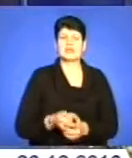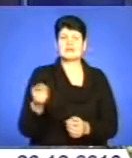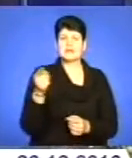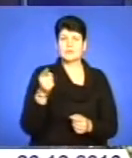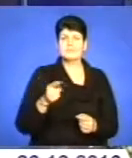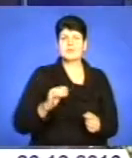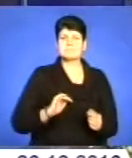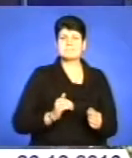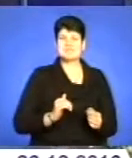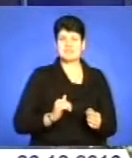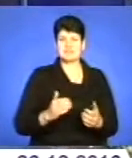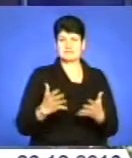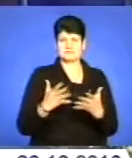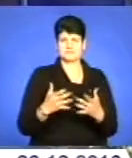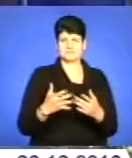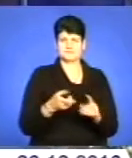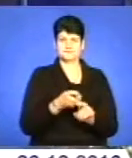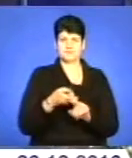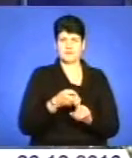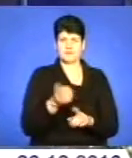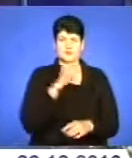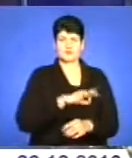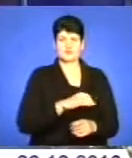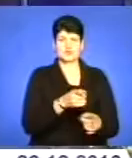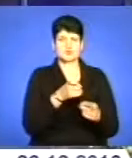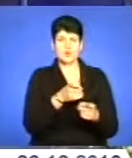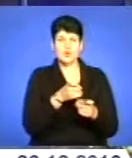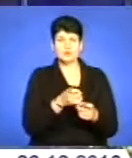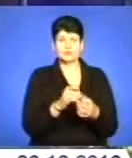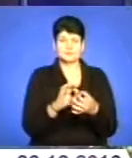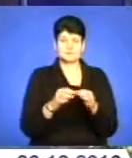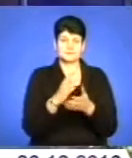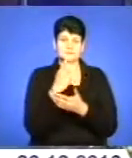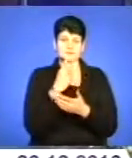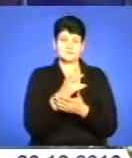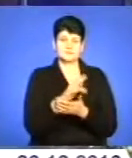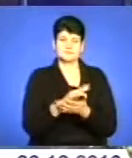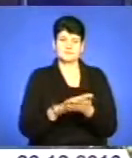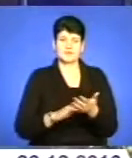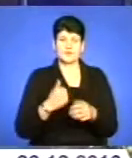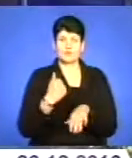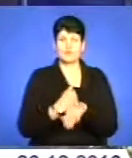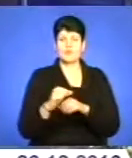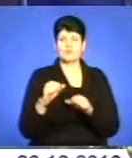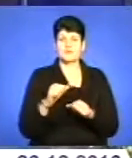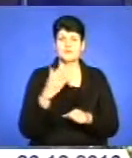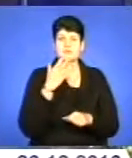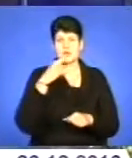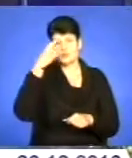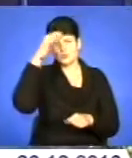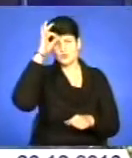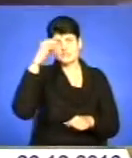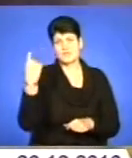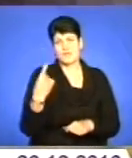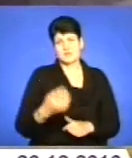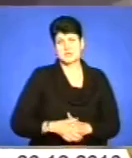Тернопільські бізнесмени з'ясовували стосунки, застосувавши зброю. Подробиці у сюжеті сектора комунікації Головного управління Національної поліції в області.